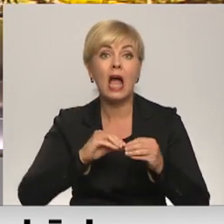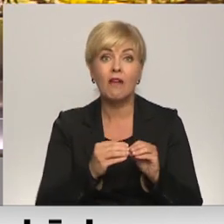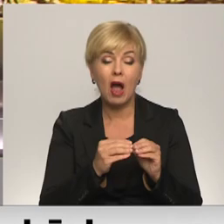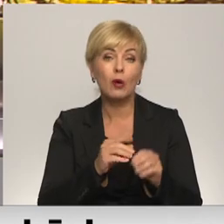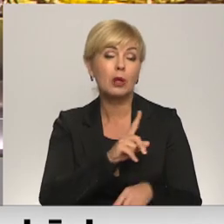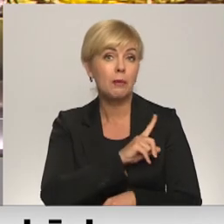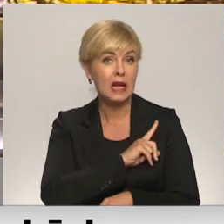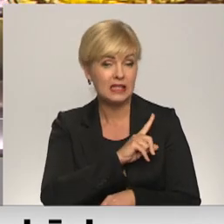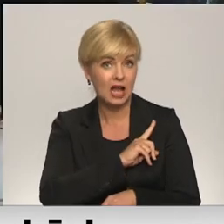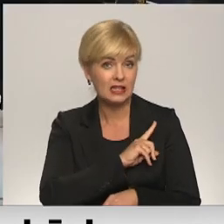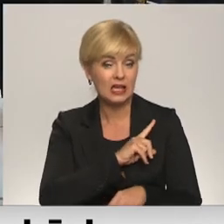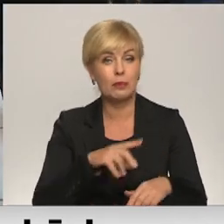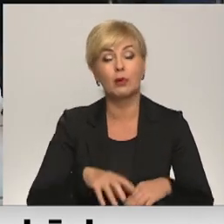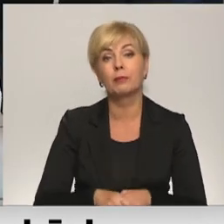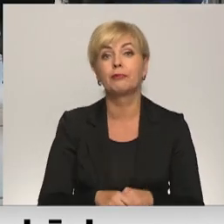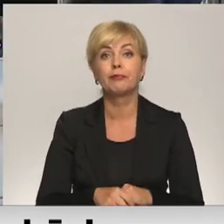Madara Līcīte.